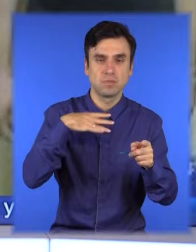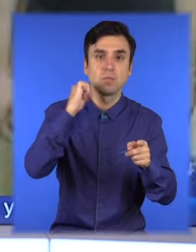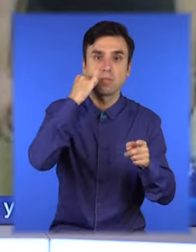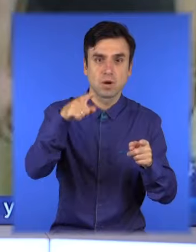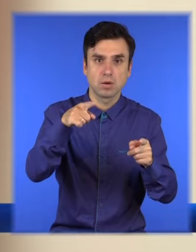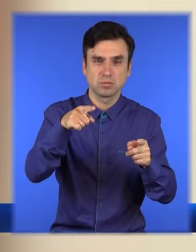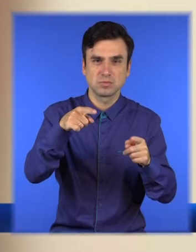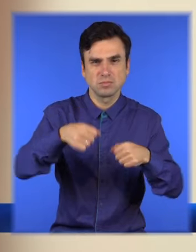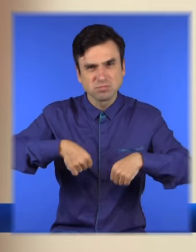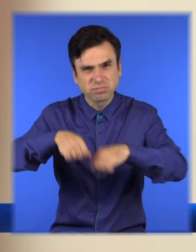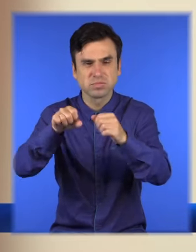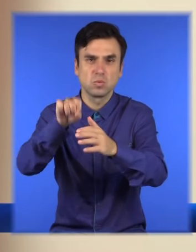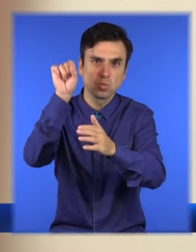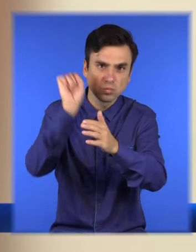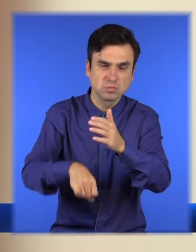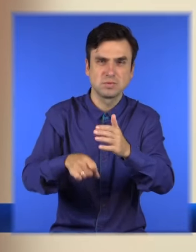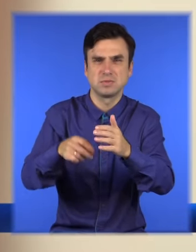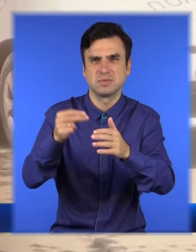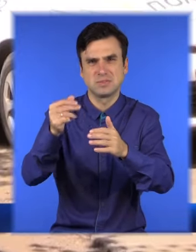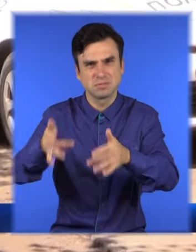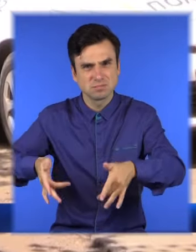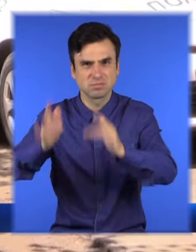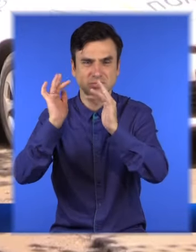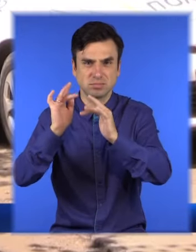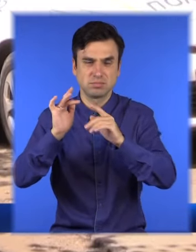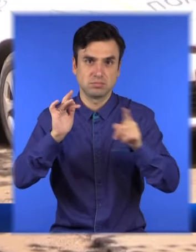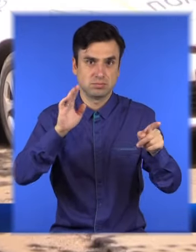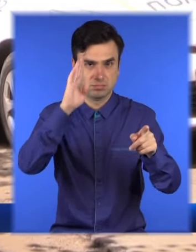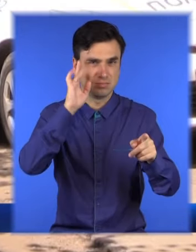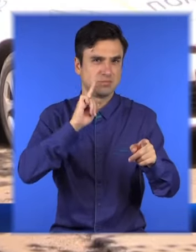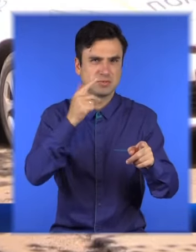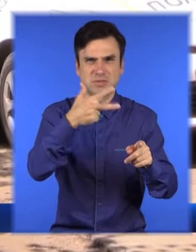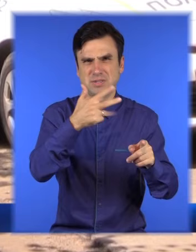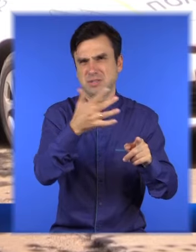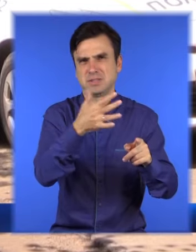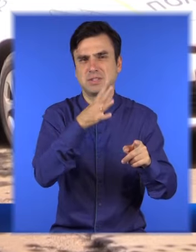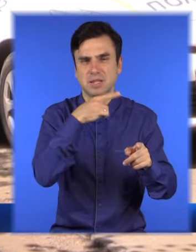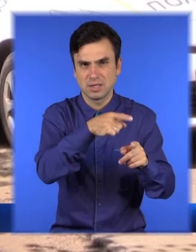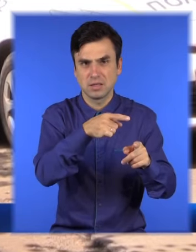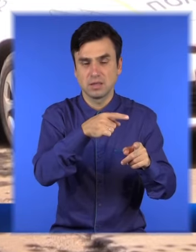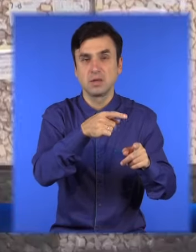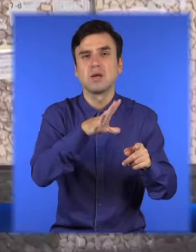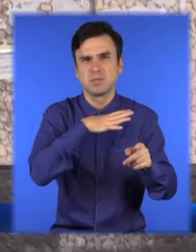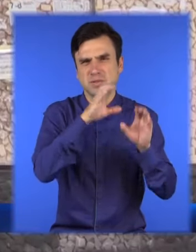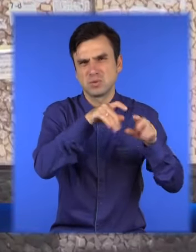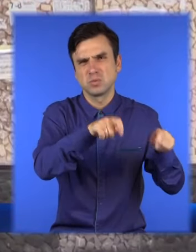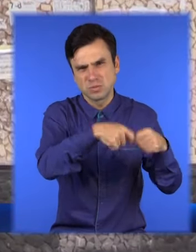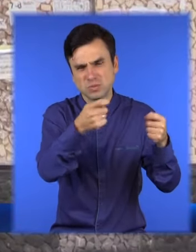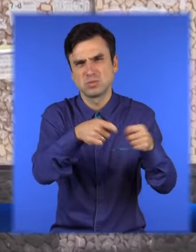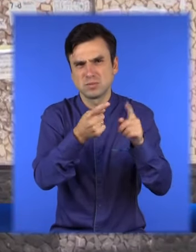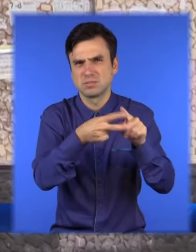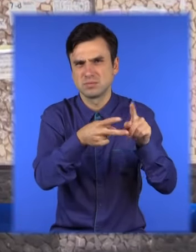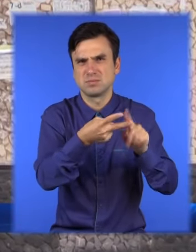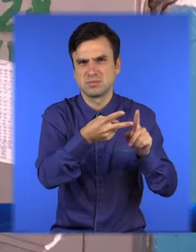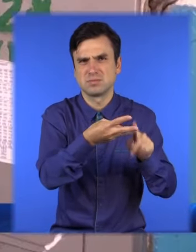33-річний містянин, раніше вже неодноразово судимий за розбійні напади. Нагадаю, зухвалий злочин трапився 10 серпня.